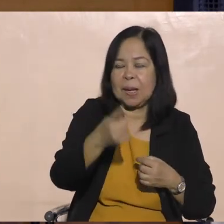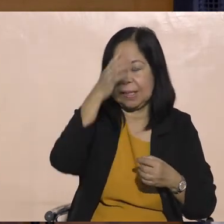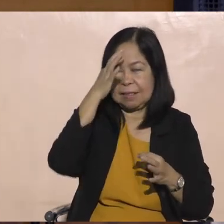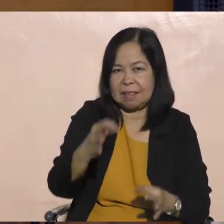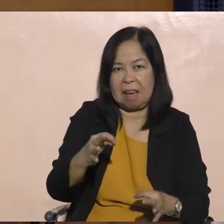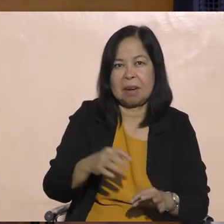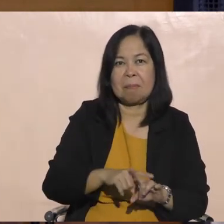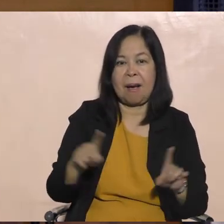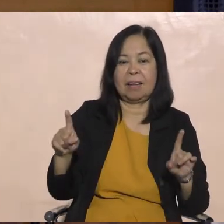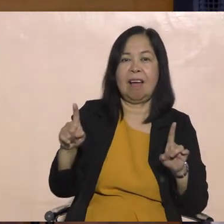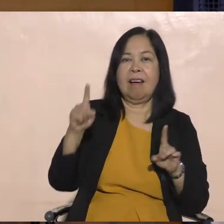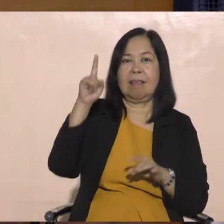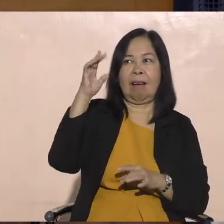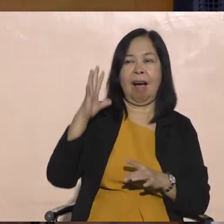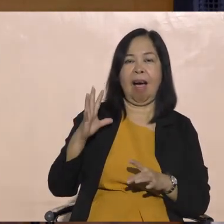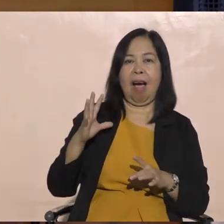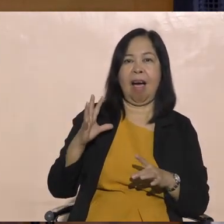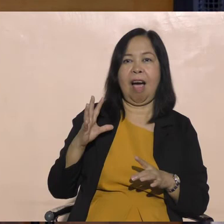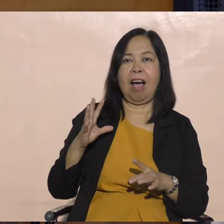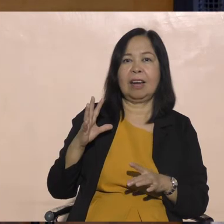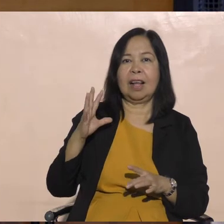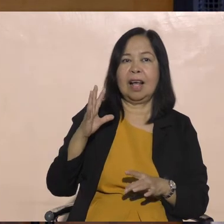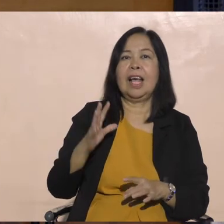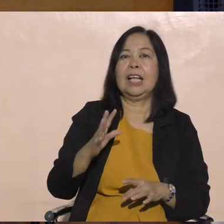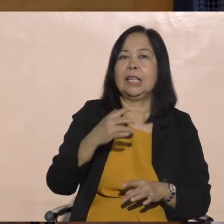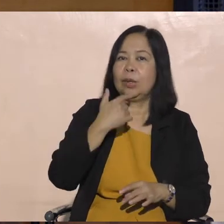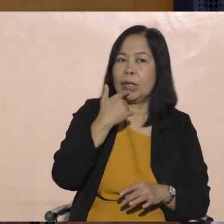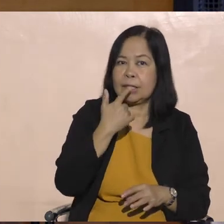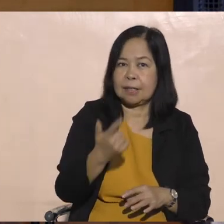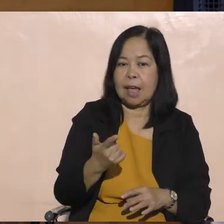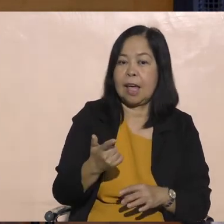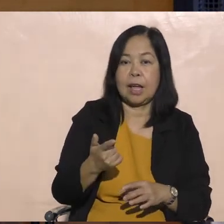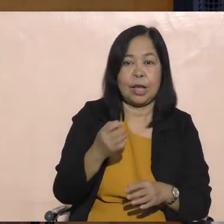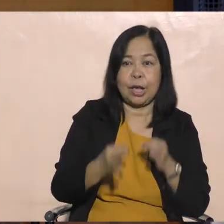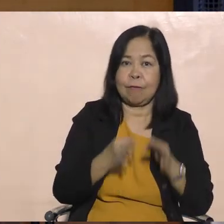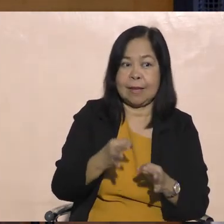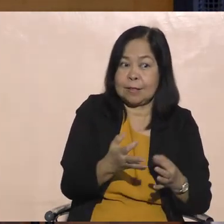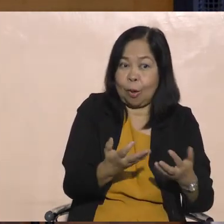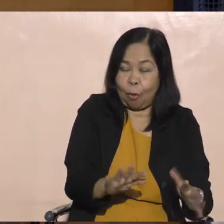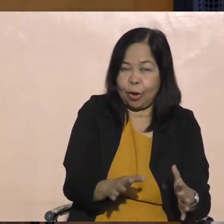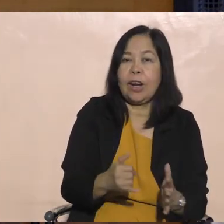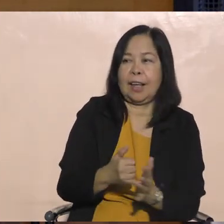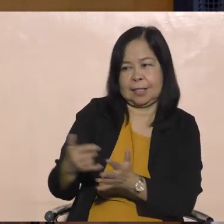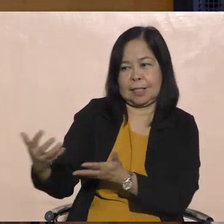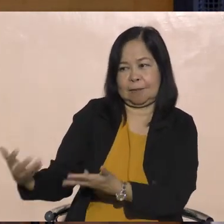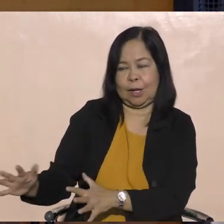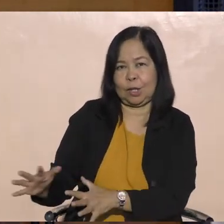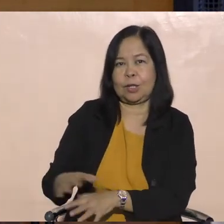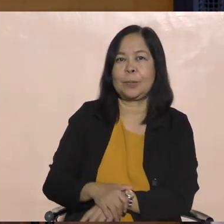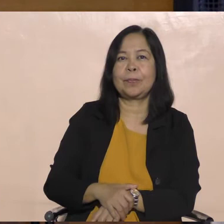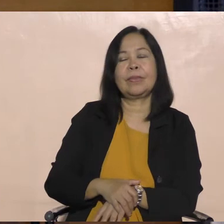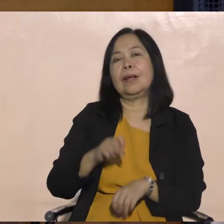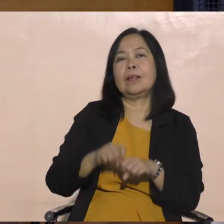kaigsoonan. It's not over until God says it's over. Abi na to nga kamatayon ni